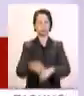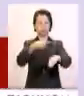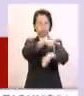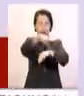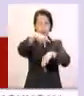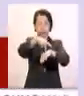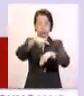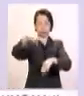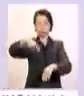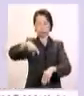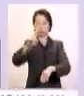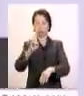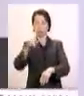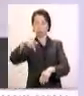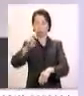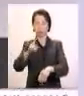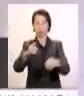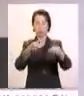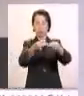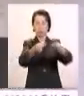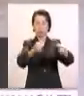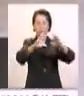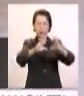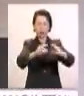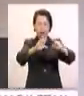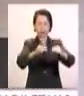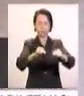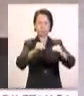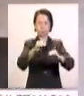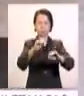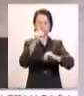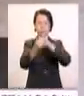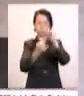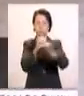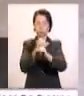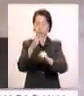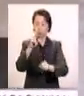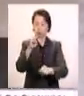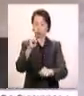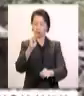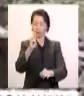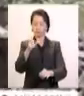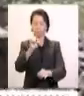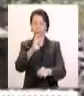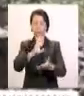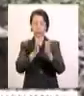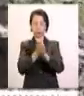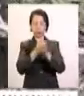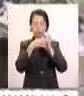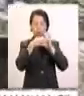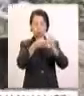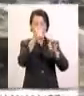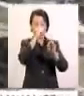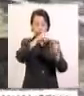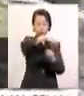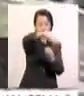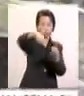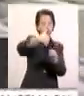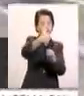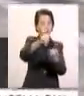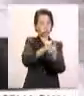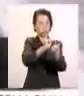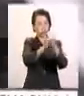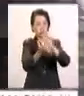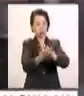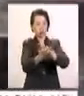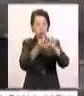Pulau Kukup merupakan tapak tanah lembap berkepentingan antarabangsa Ramsar selain menjadi tarikan biodiversiti serta menjadi